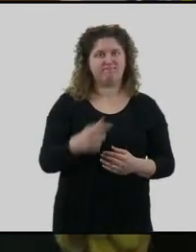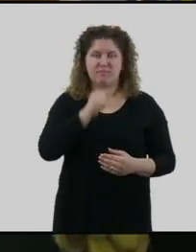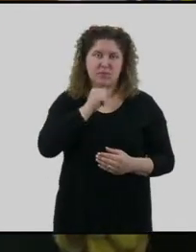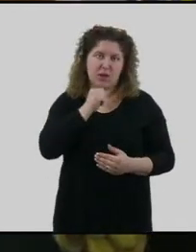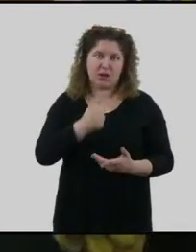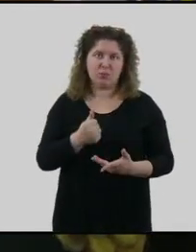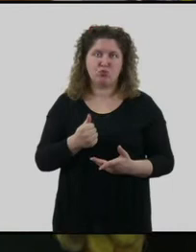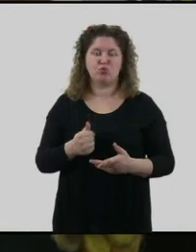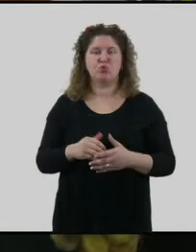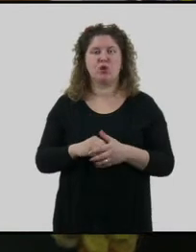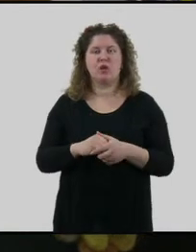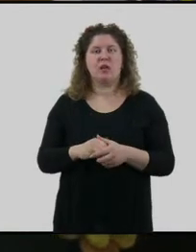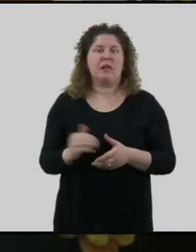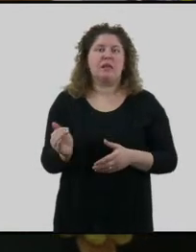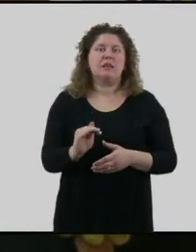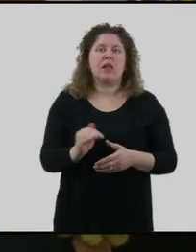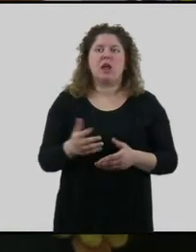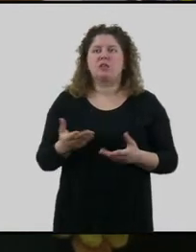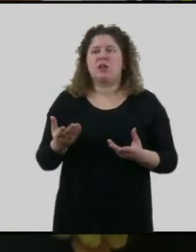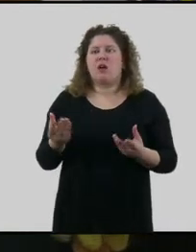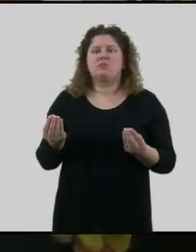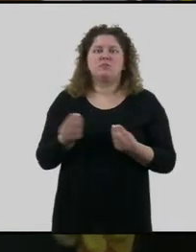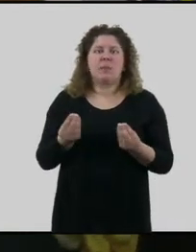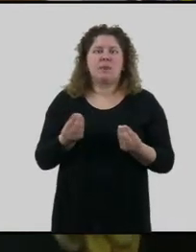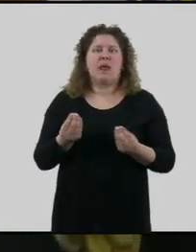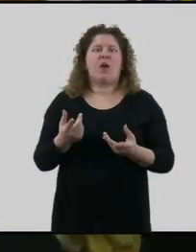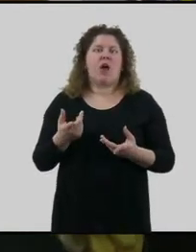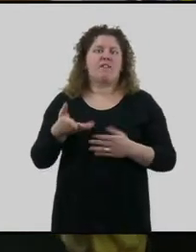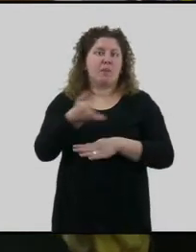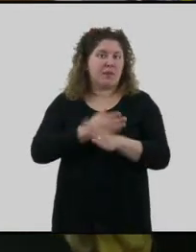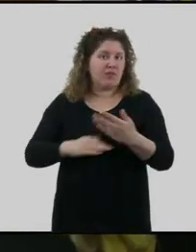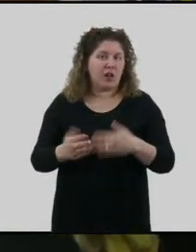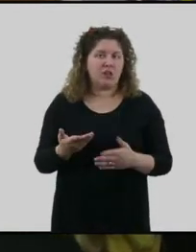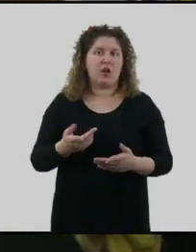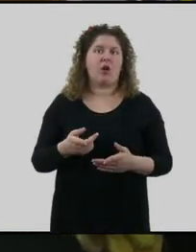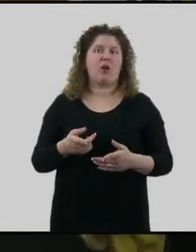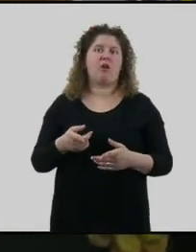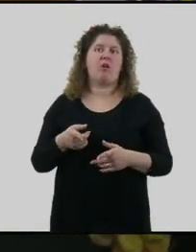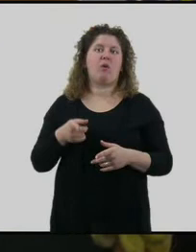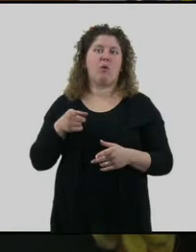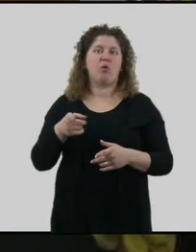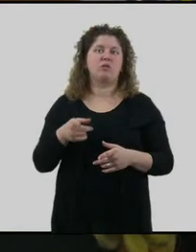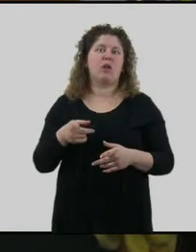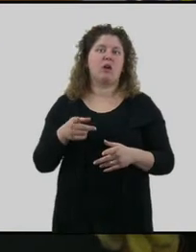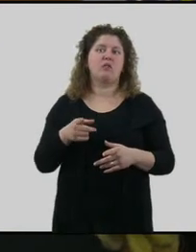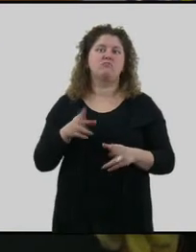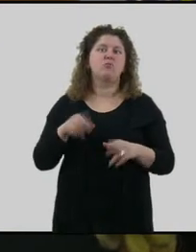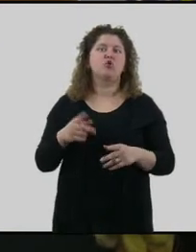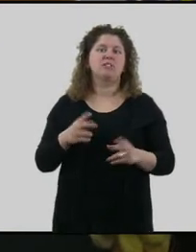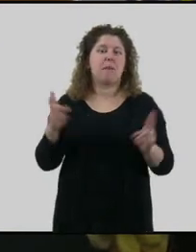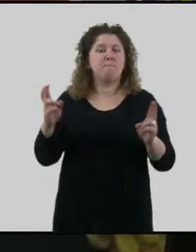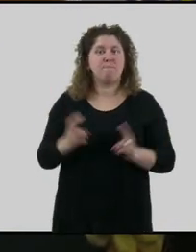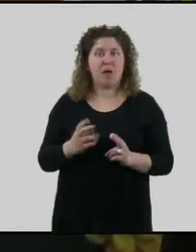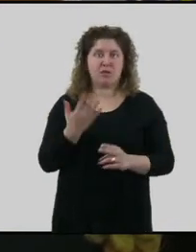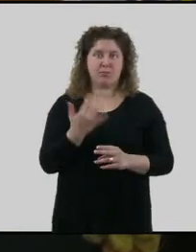to jedno troje djece, djece sa nekakvim hendikepom ili invaliditetom, tada može ipak za